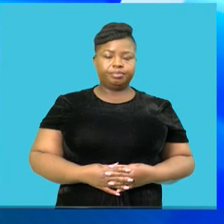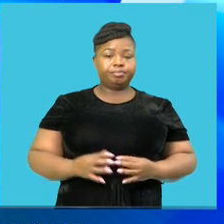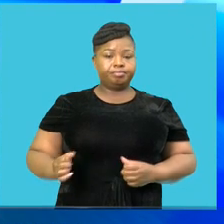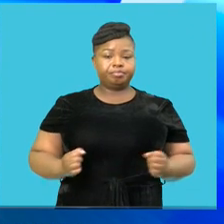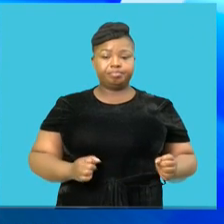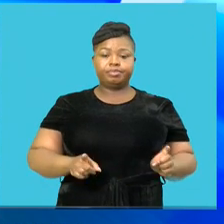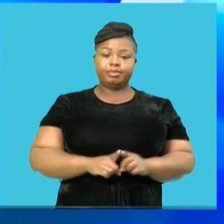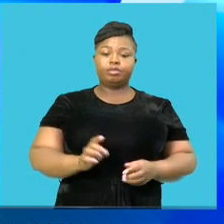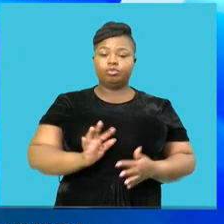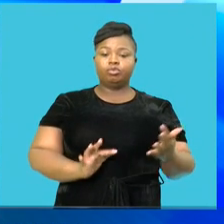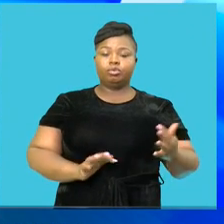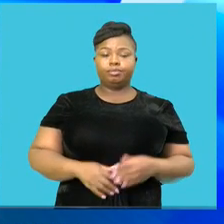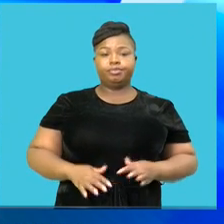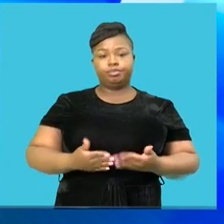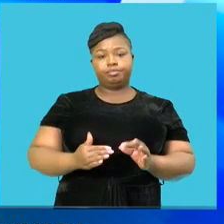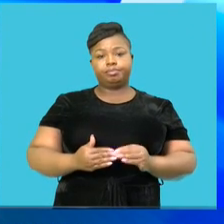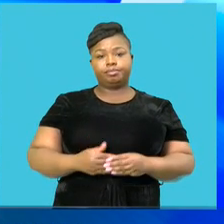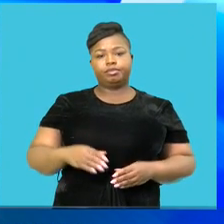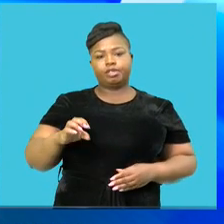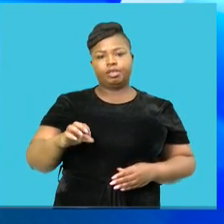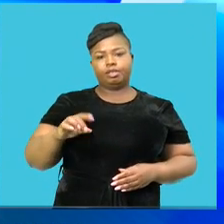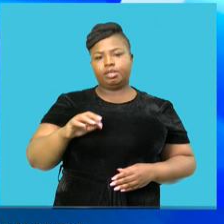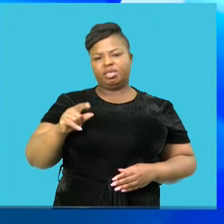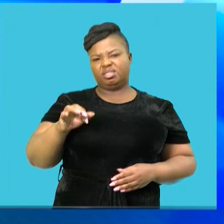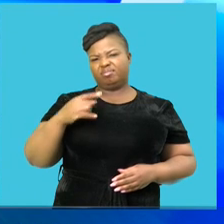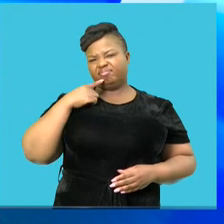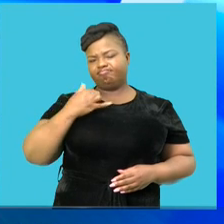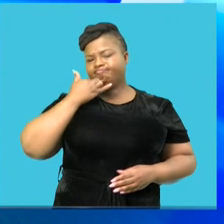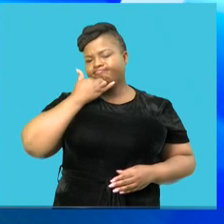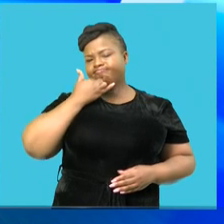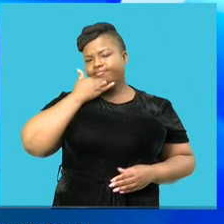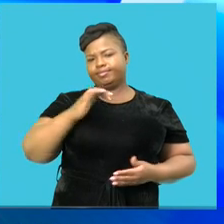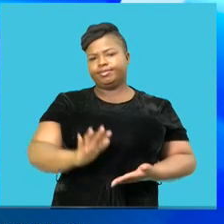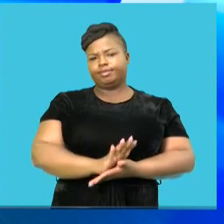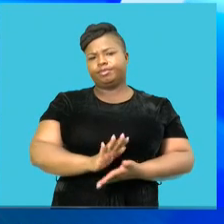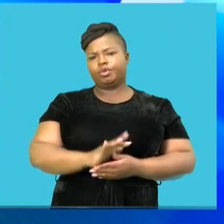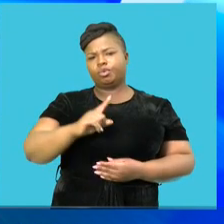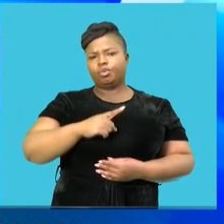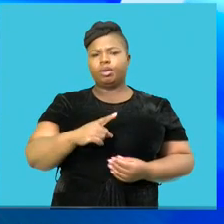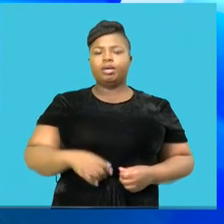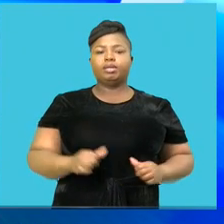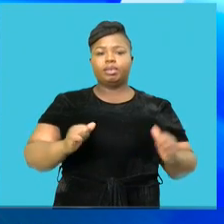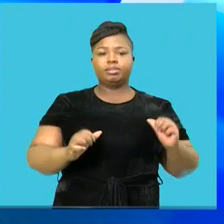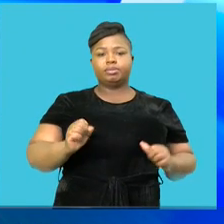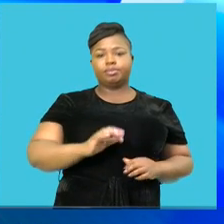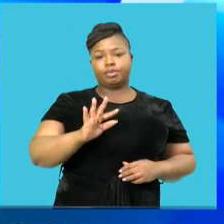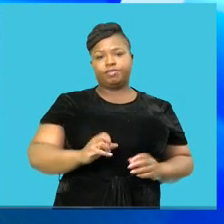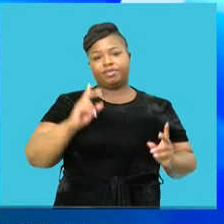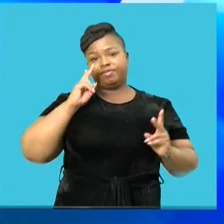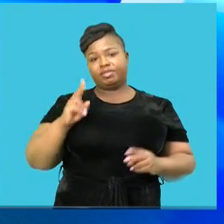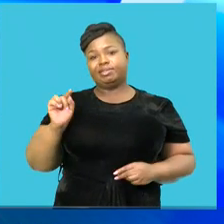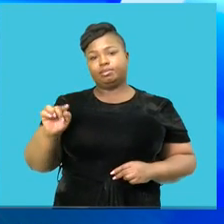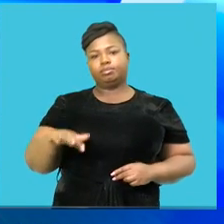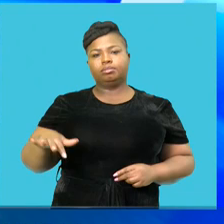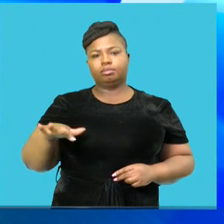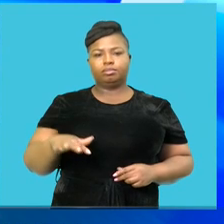Sisekulo lolu daba abahlali basemjondolo yase-Italini sebezwakalisa ukujabula ngokuvakasha kwe-caucus ye-Action SA eGoli kule